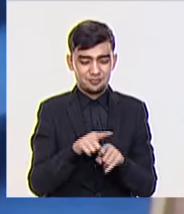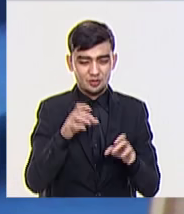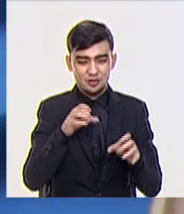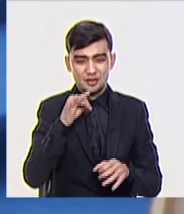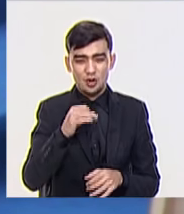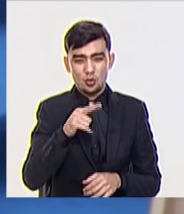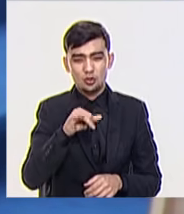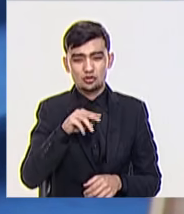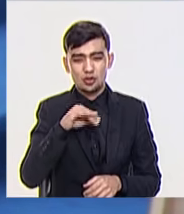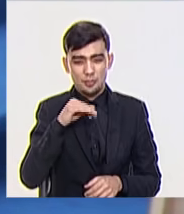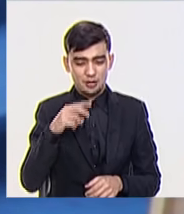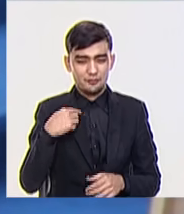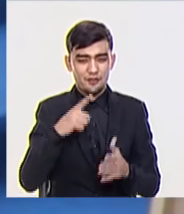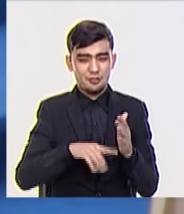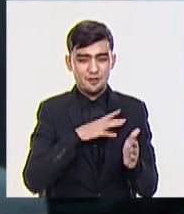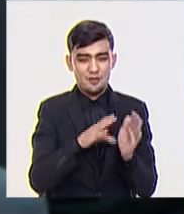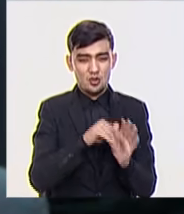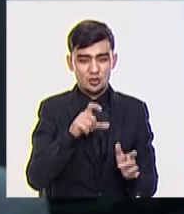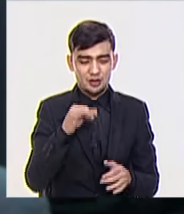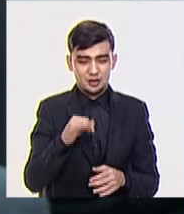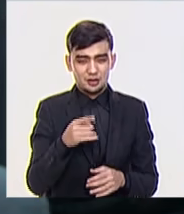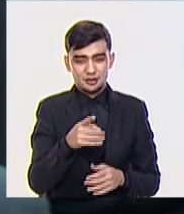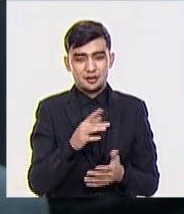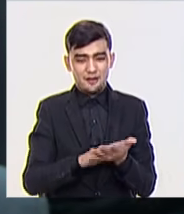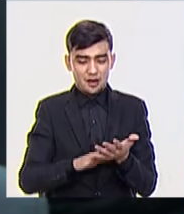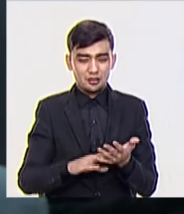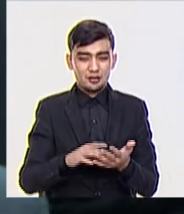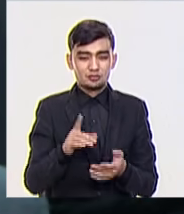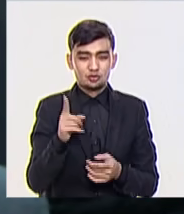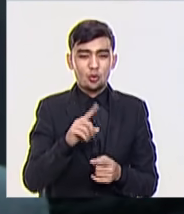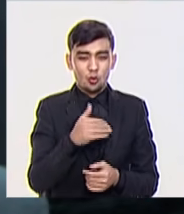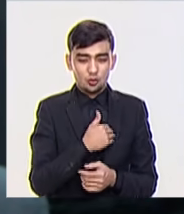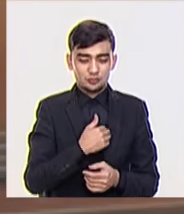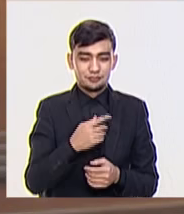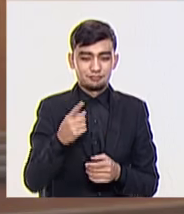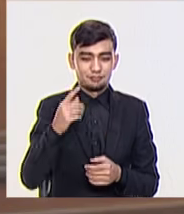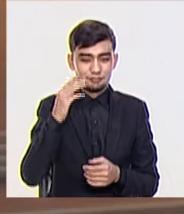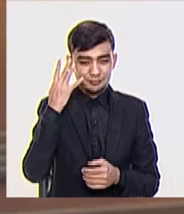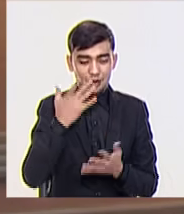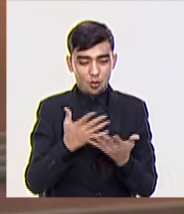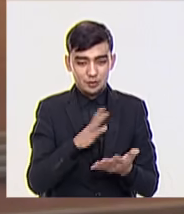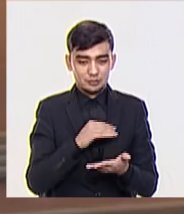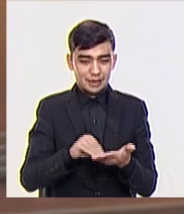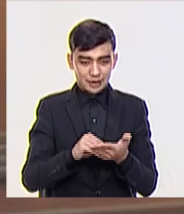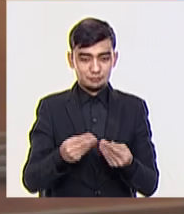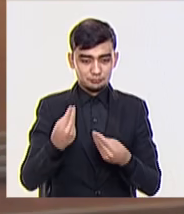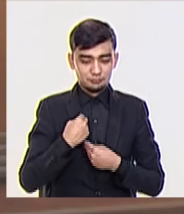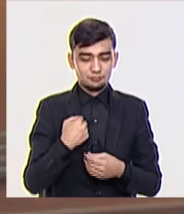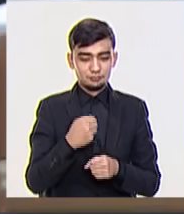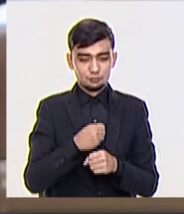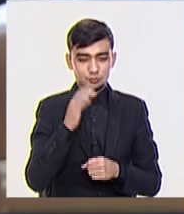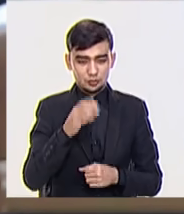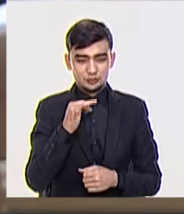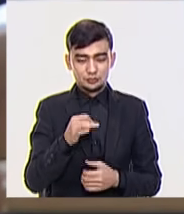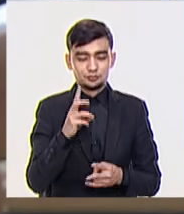Гүлжамал Бершімбекова сенім артып келген депутаттары ұсыныстарыңды жазып әкеліңдер дегеннен кейін осылай күйінді. Өтініш иелерінің бәрі де